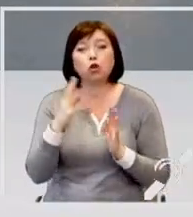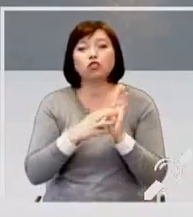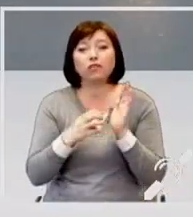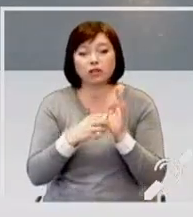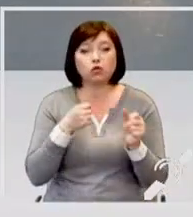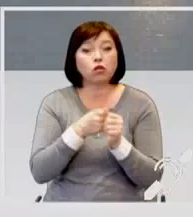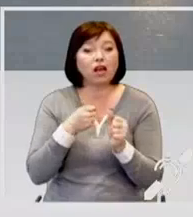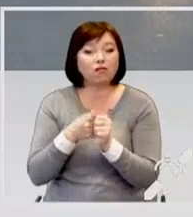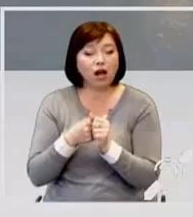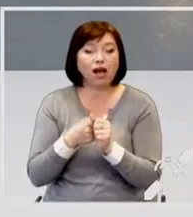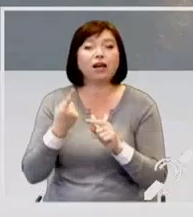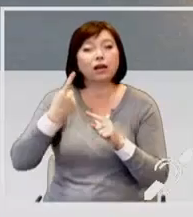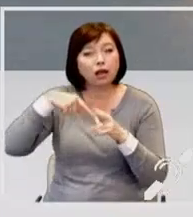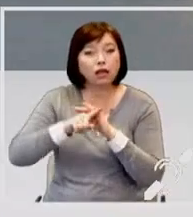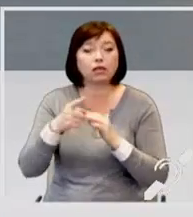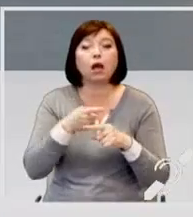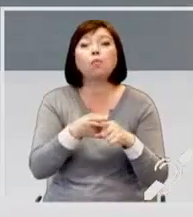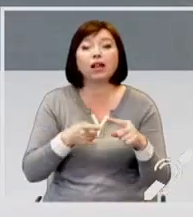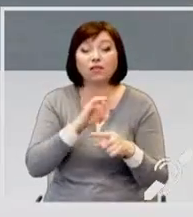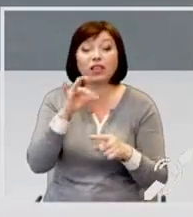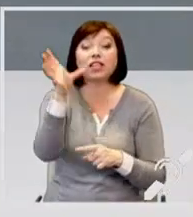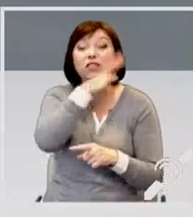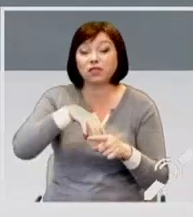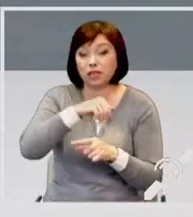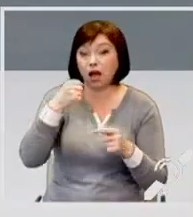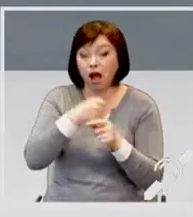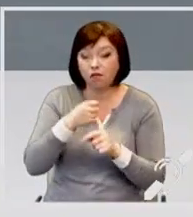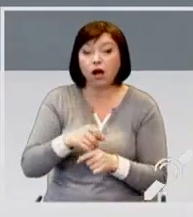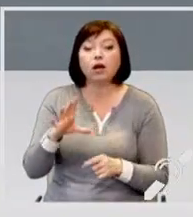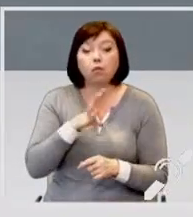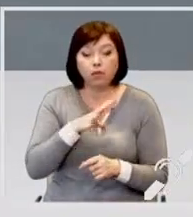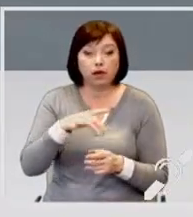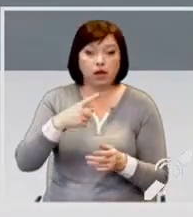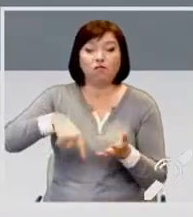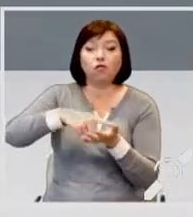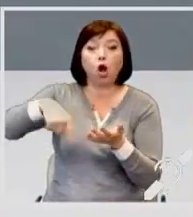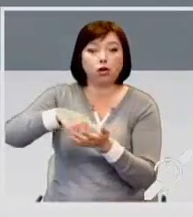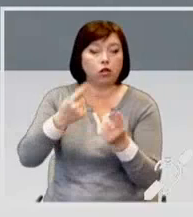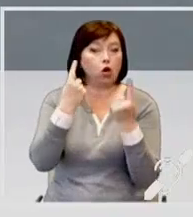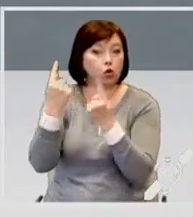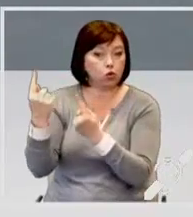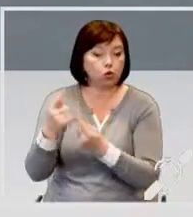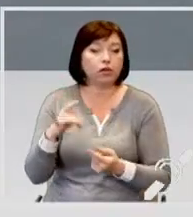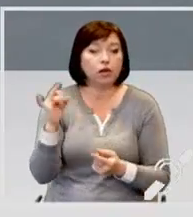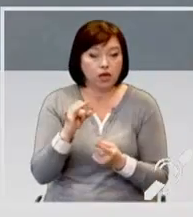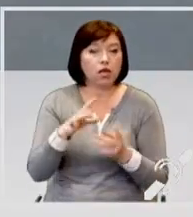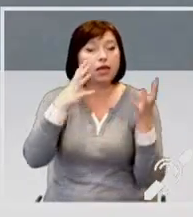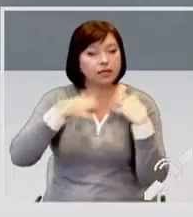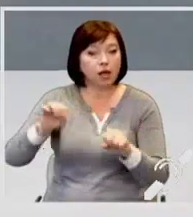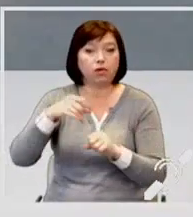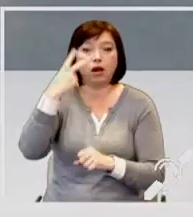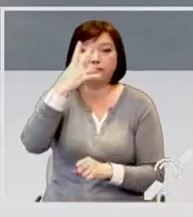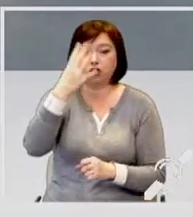800 de accidente, adică aproape jumătate din numărul total, s-au produs în orașele mari și au luat 24 de